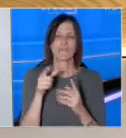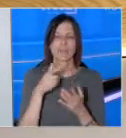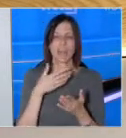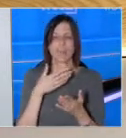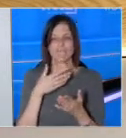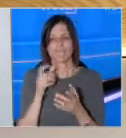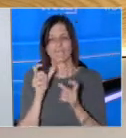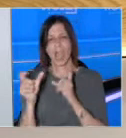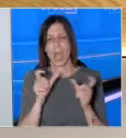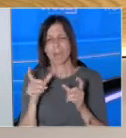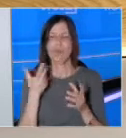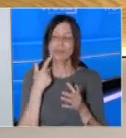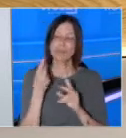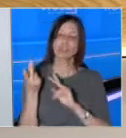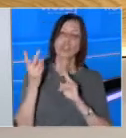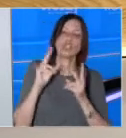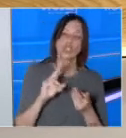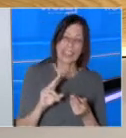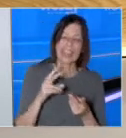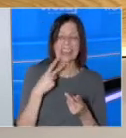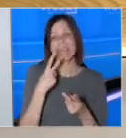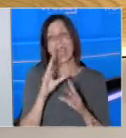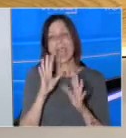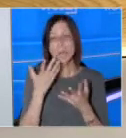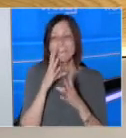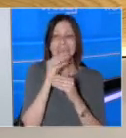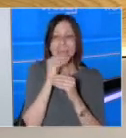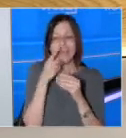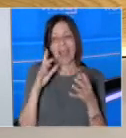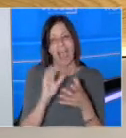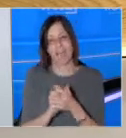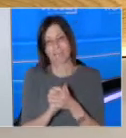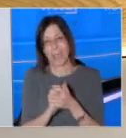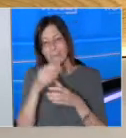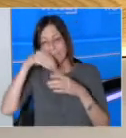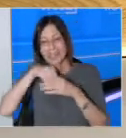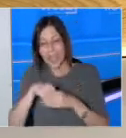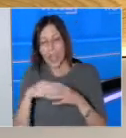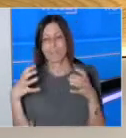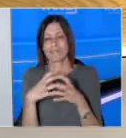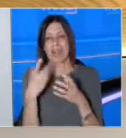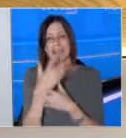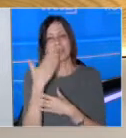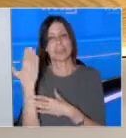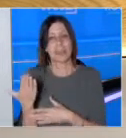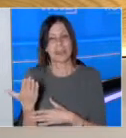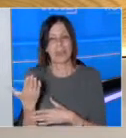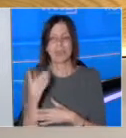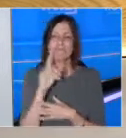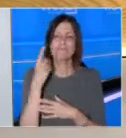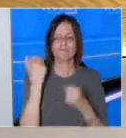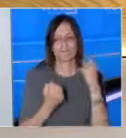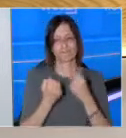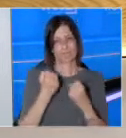ומצד השני, צריך לומר, אתם יודעים, נדמה שהוא מדבר לחברים בתוך מפלגת ימינה, לאלו שמתקשים